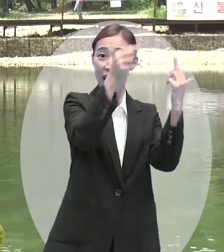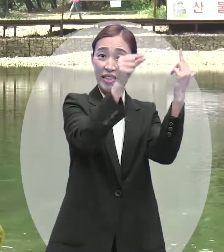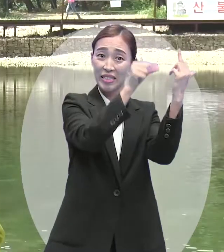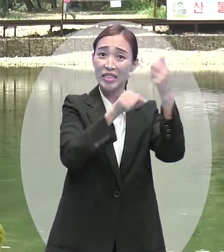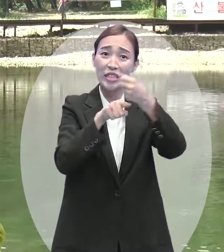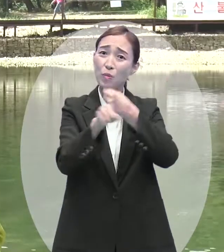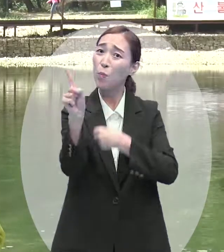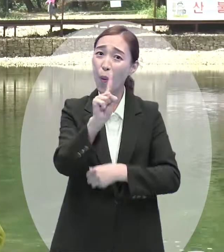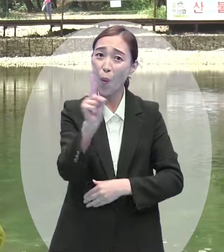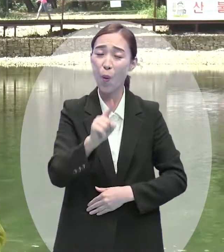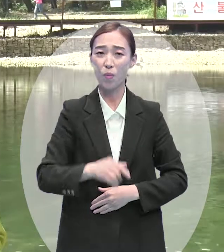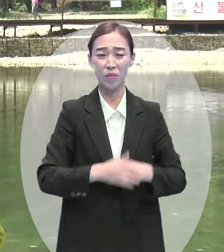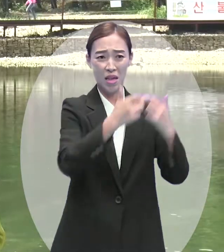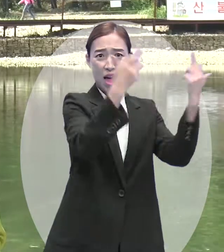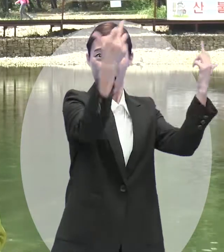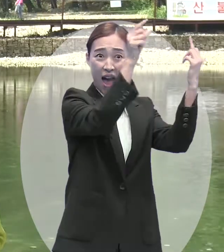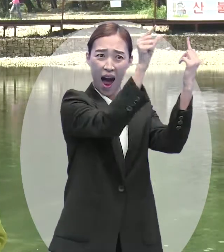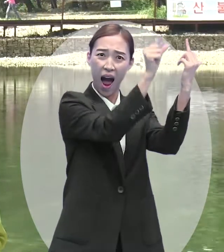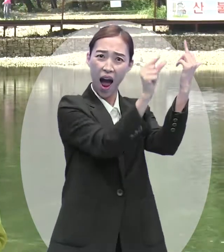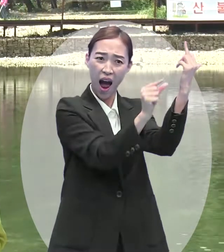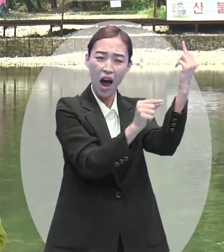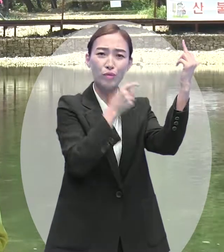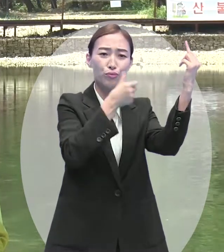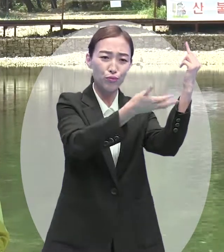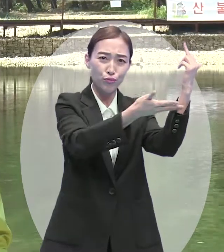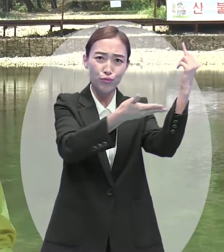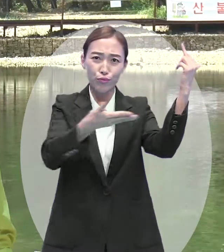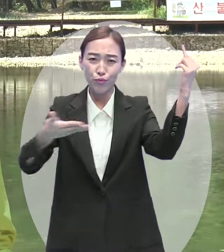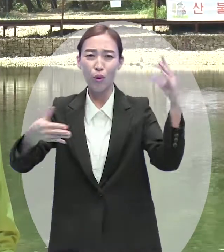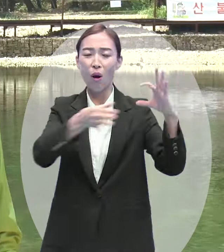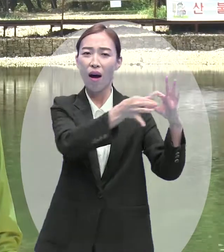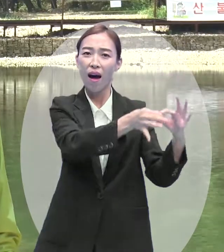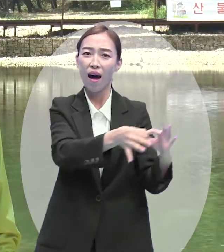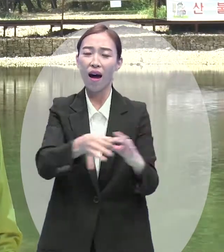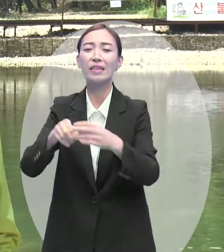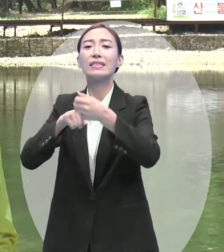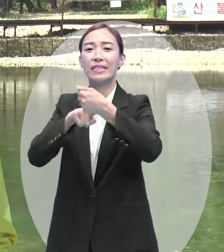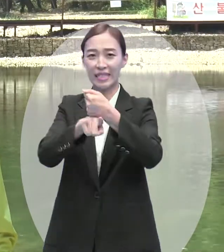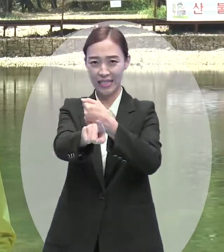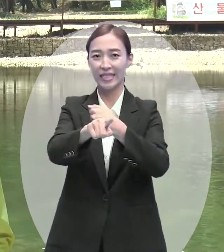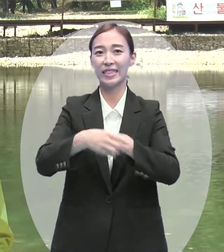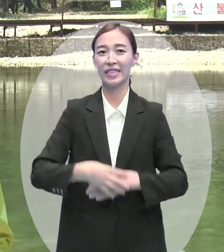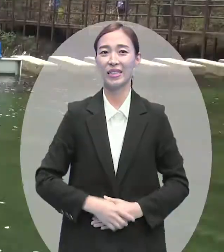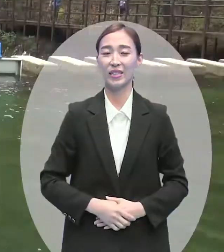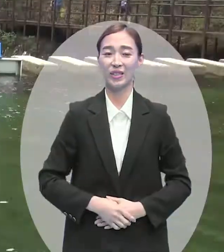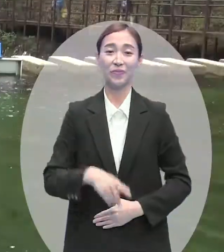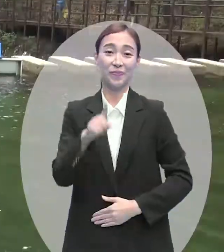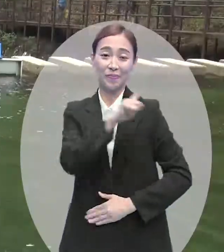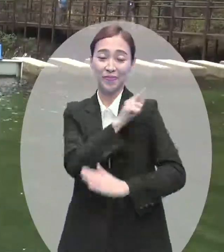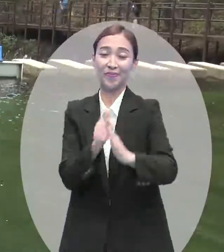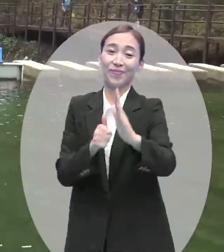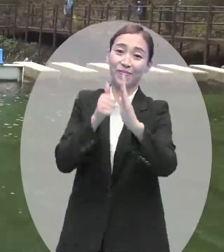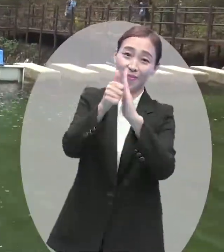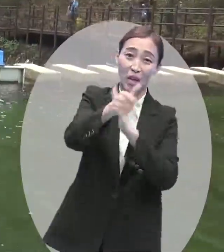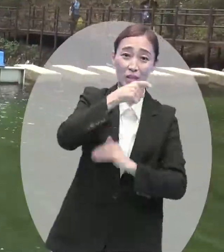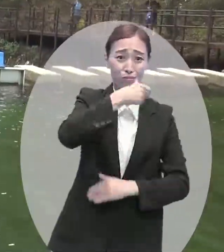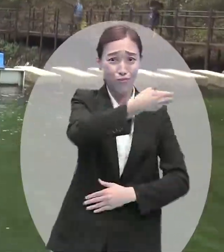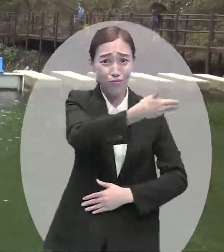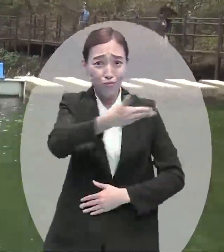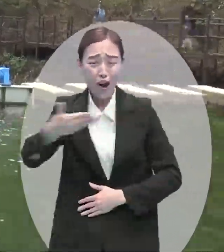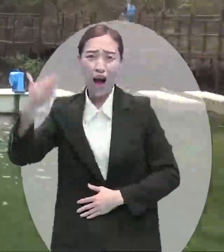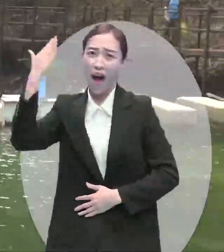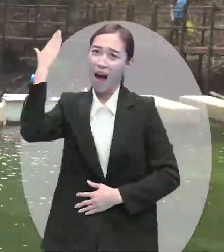스톰골이란 말은 골짜기가 깊고 물이 통한다에서 불려졌다고 하는데요. 여기 초입부터